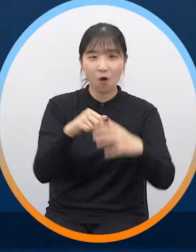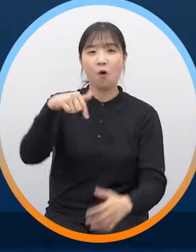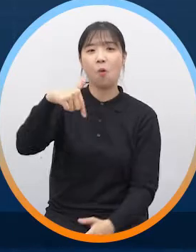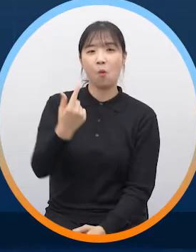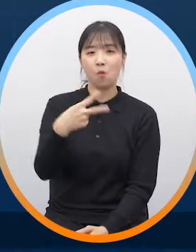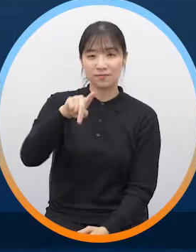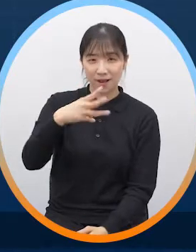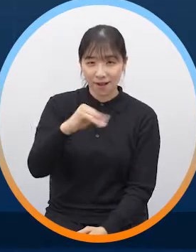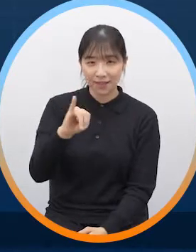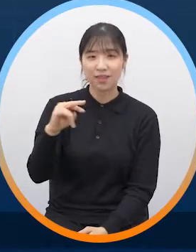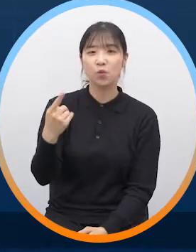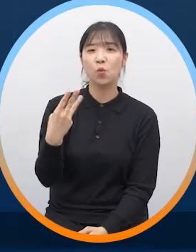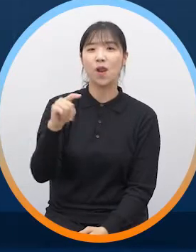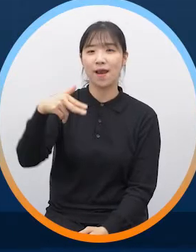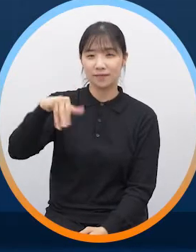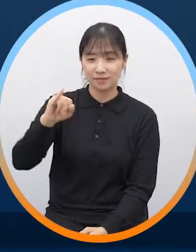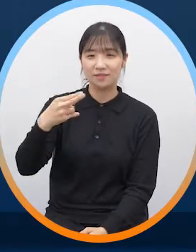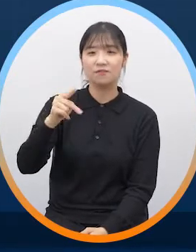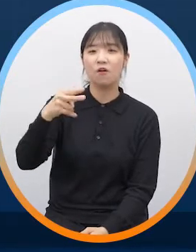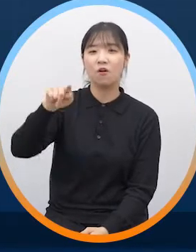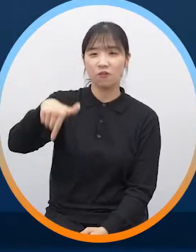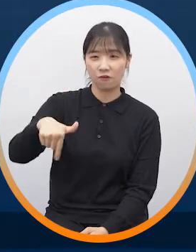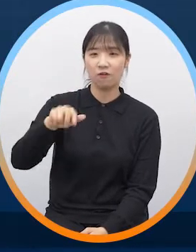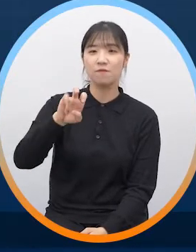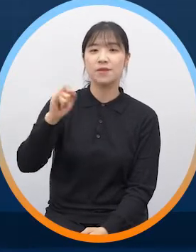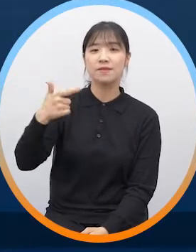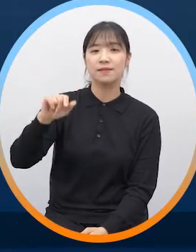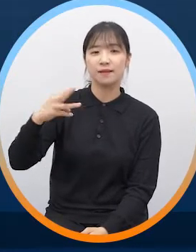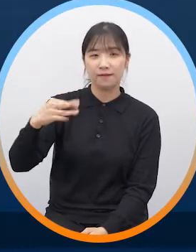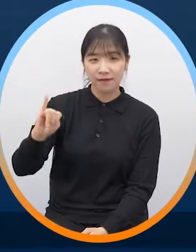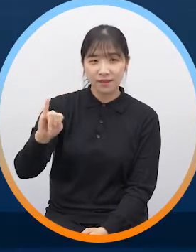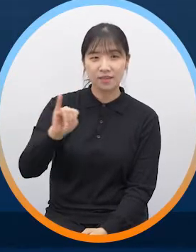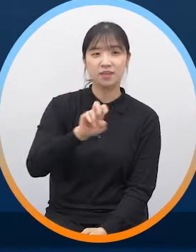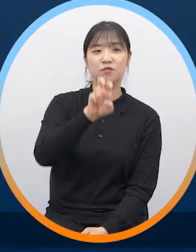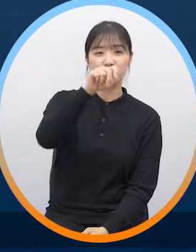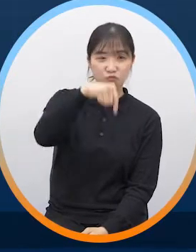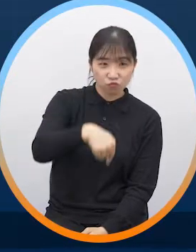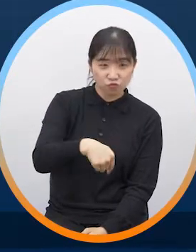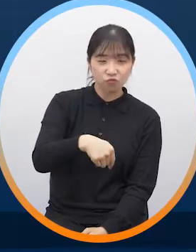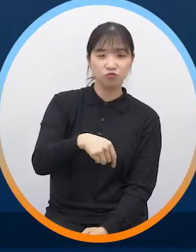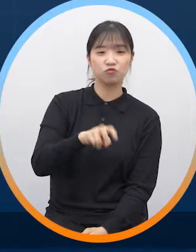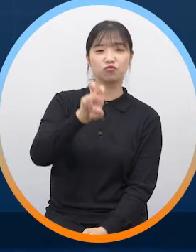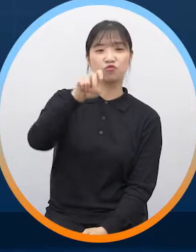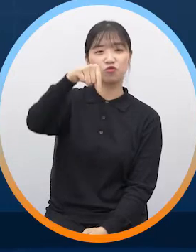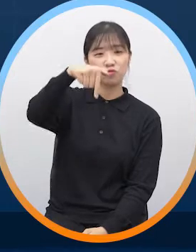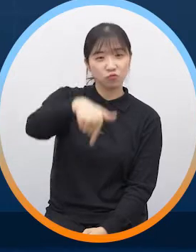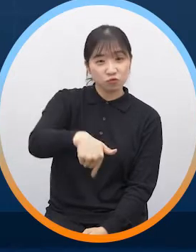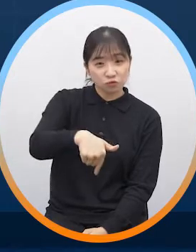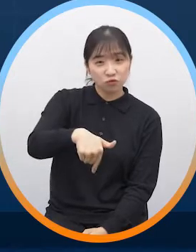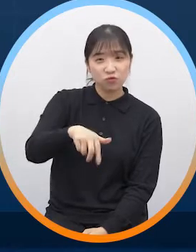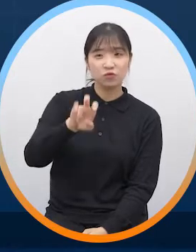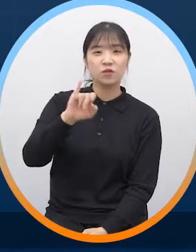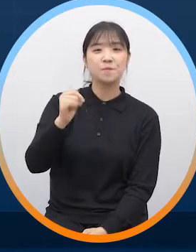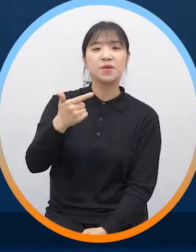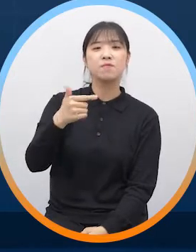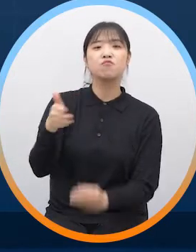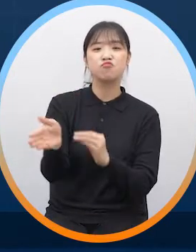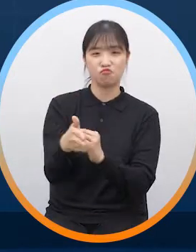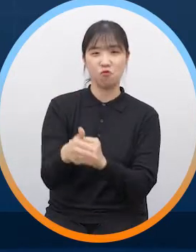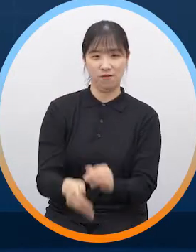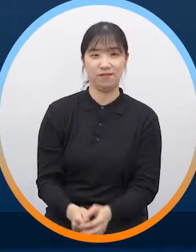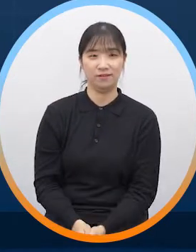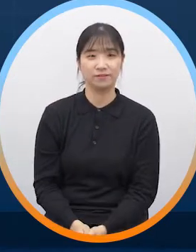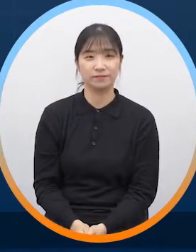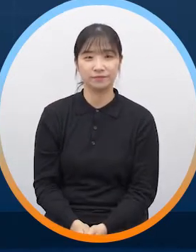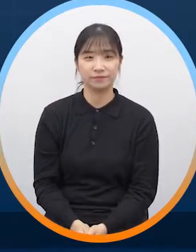고사리, 도라지, 더덕, 미나리, 무, 묵,